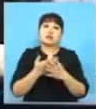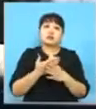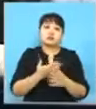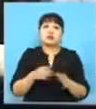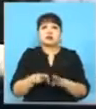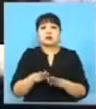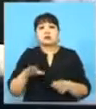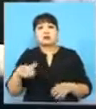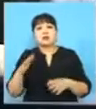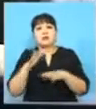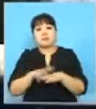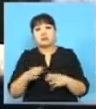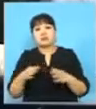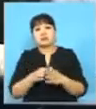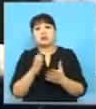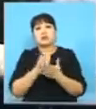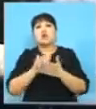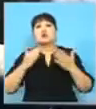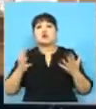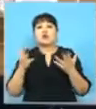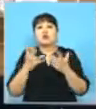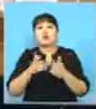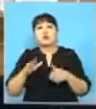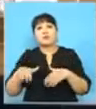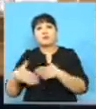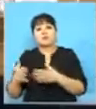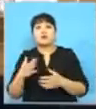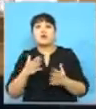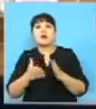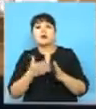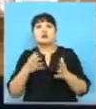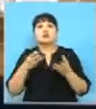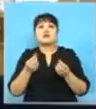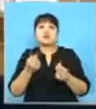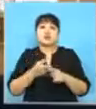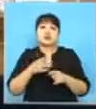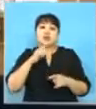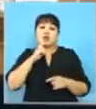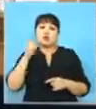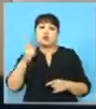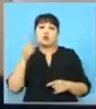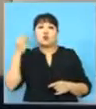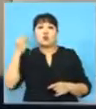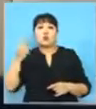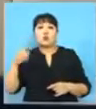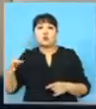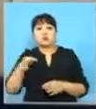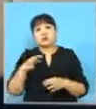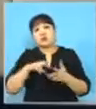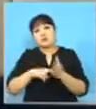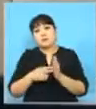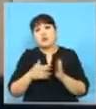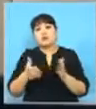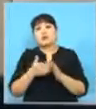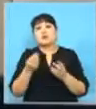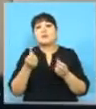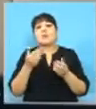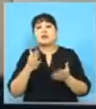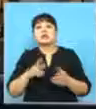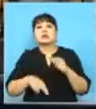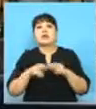профинансировать. Так, со стороны банковского сектора есть большое количество предложений по привлечению инвестиций в экономику Актюбинской области. Планируется привлечь средства банков